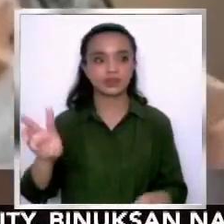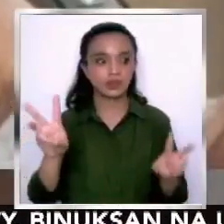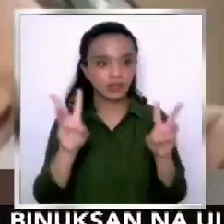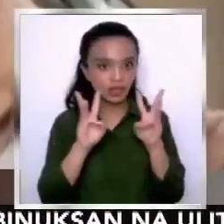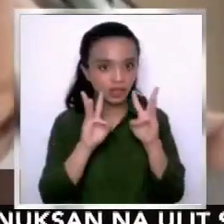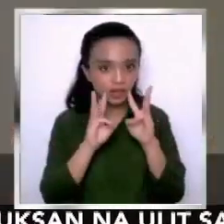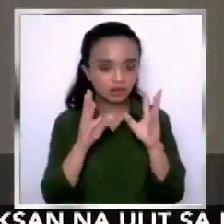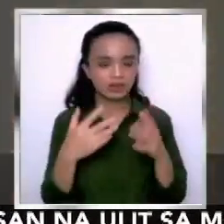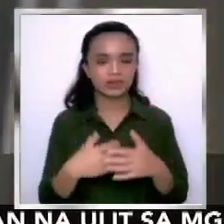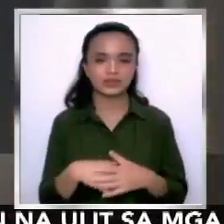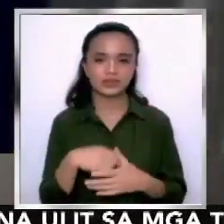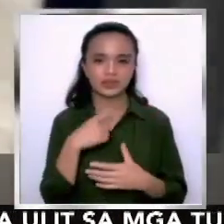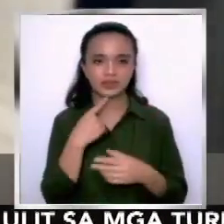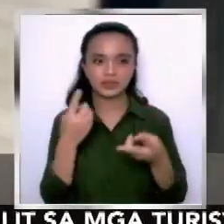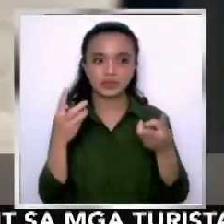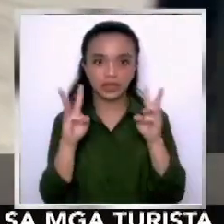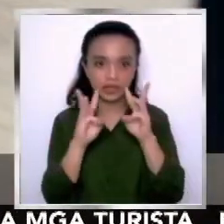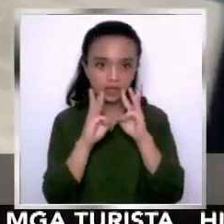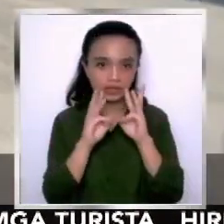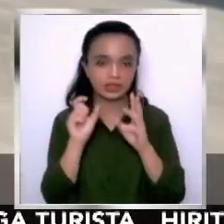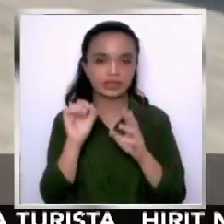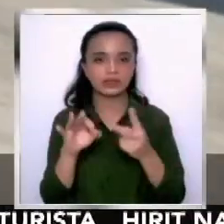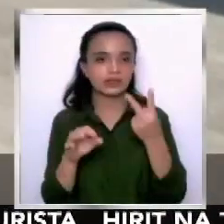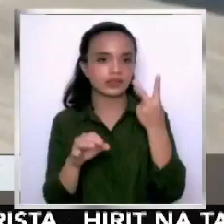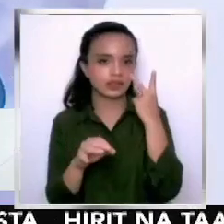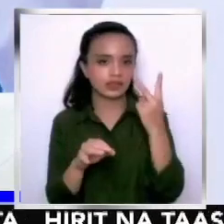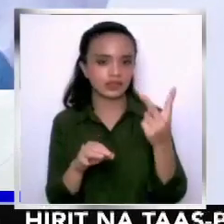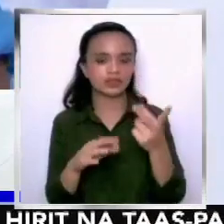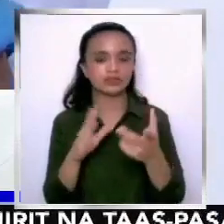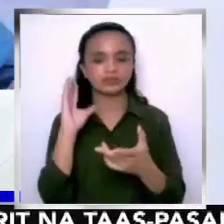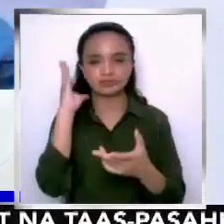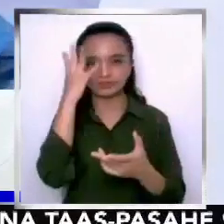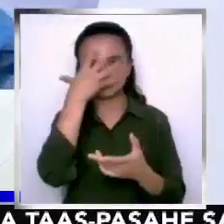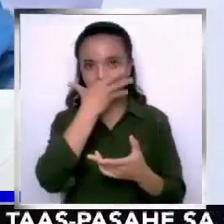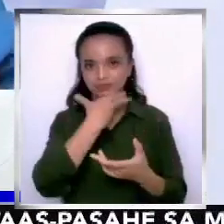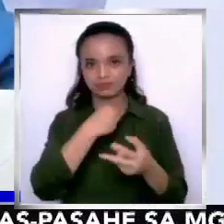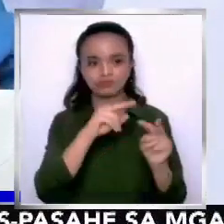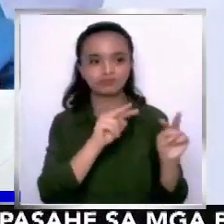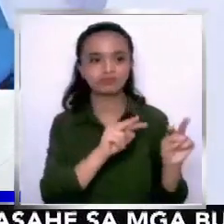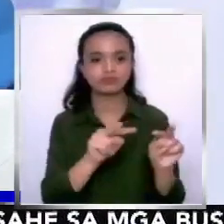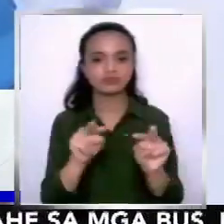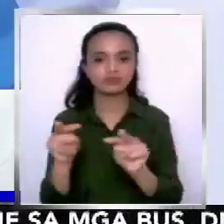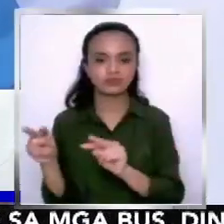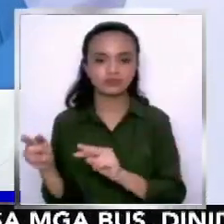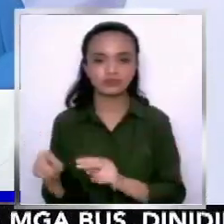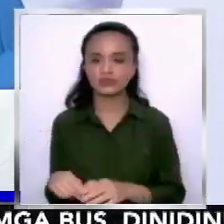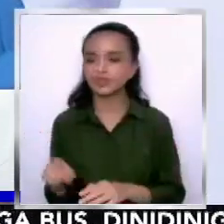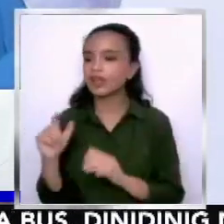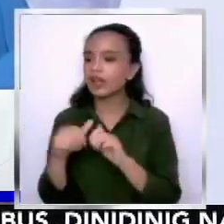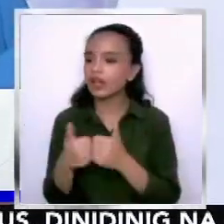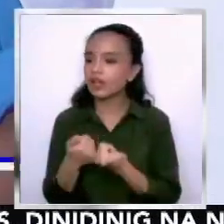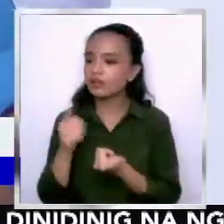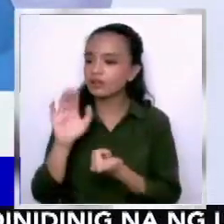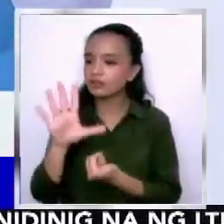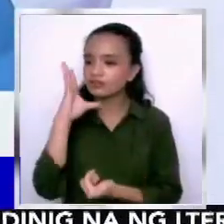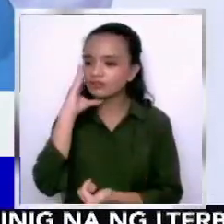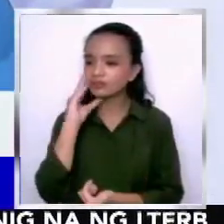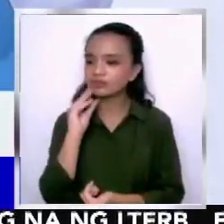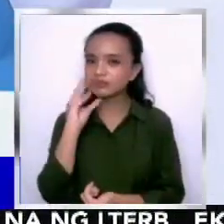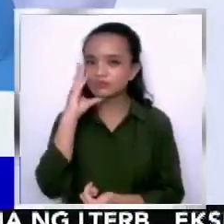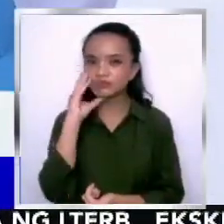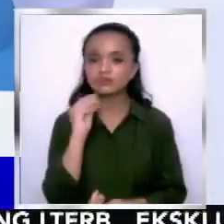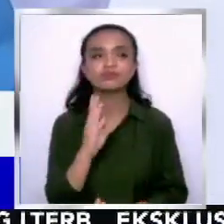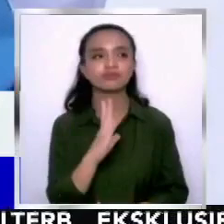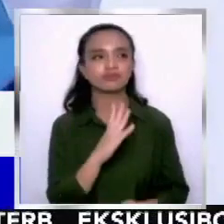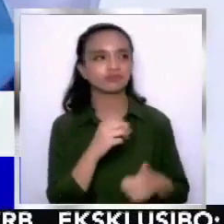napapawaw si Mary Joy tuwing nakakakita ng magagandang tanawin. Kumusta yung naranasan mong lipad natin kanina? Okay po. Okay?